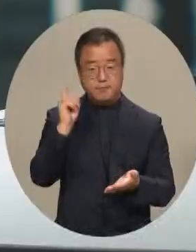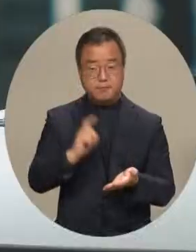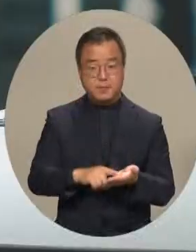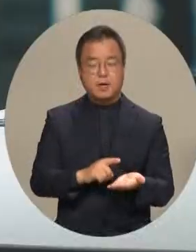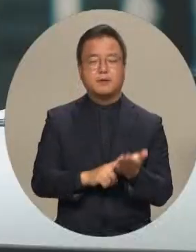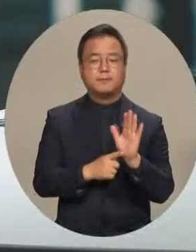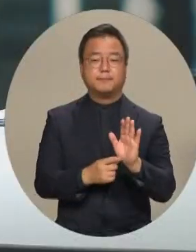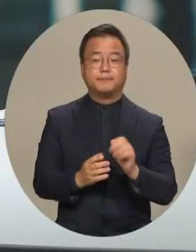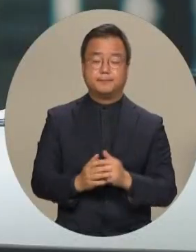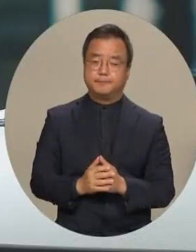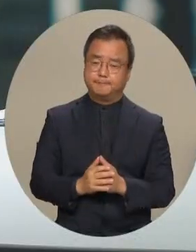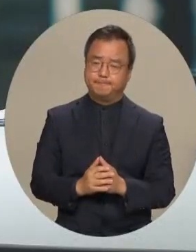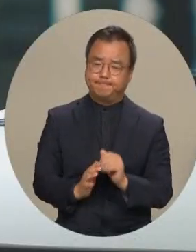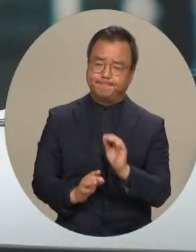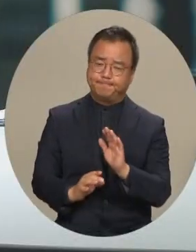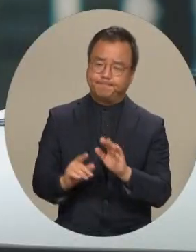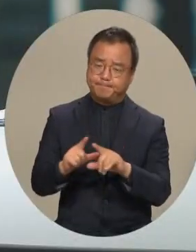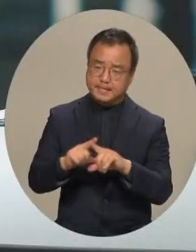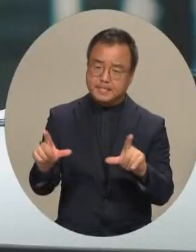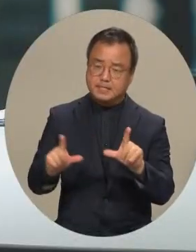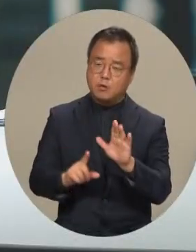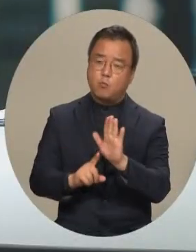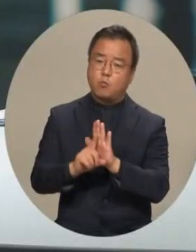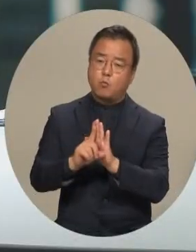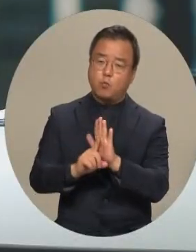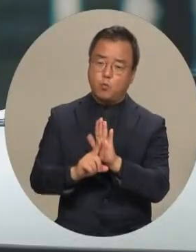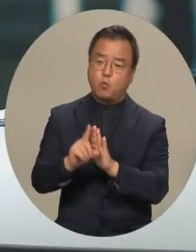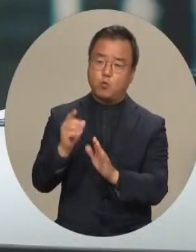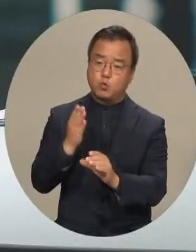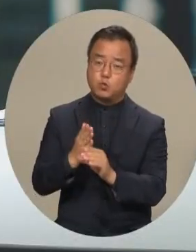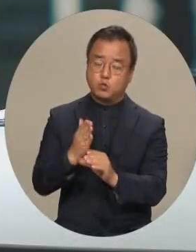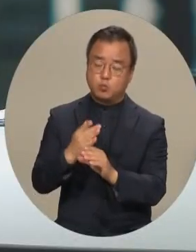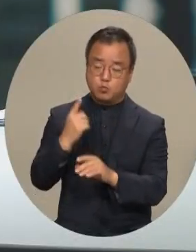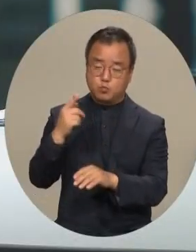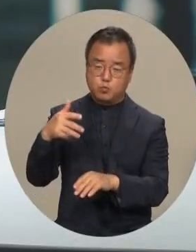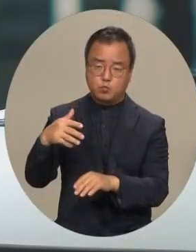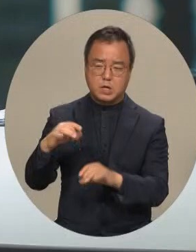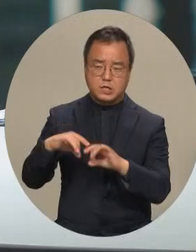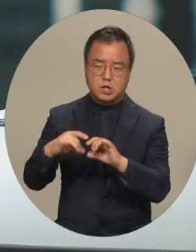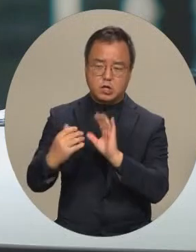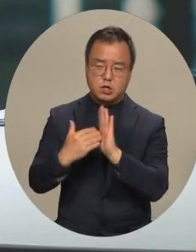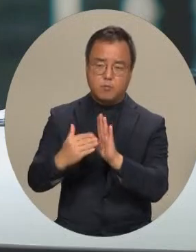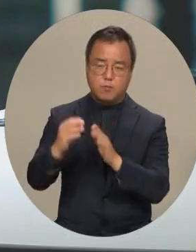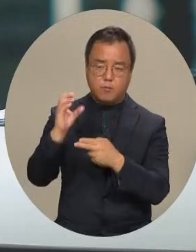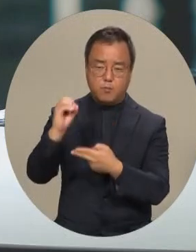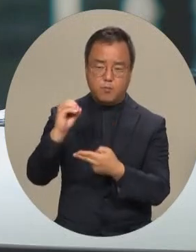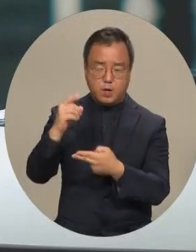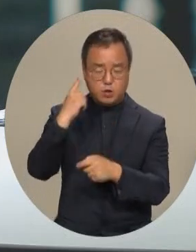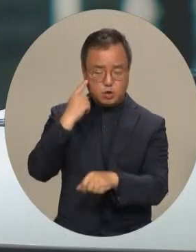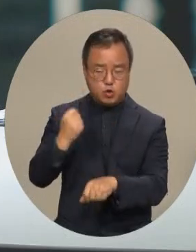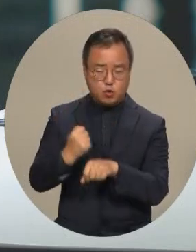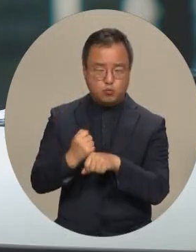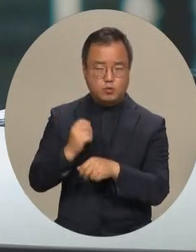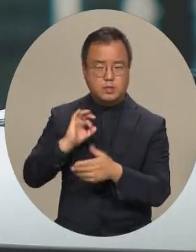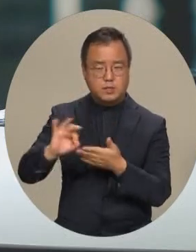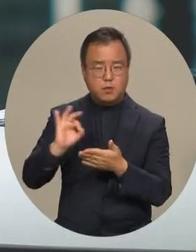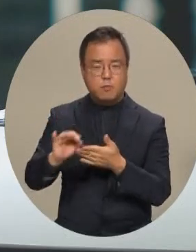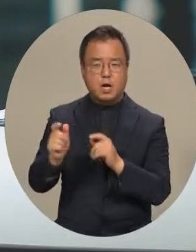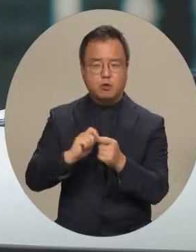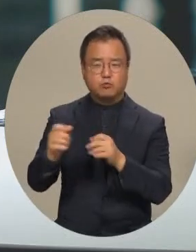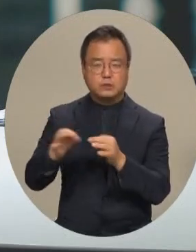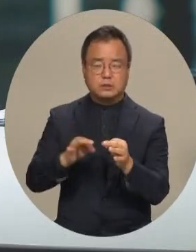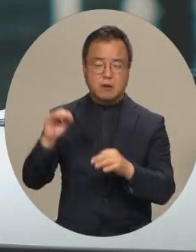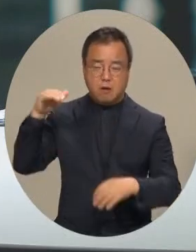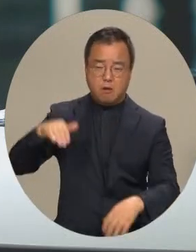발견되었습니다네이 상온초 전도체와 관련된 연구에 이렇게 과학자들이 매달리고 또 주식 시장까지